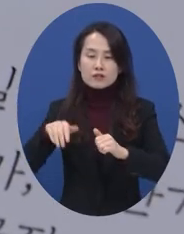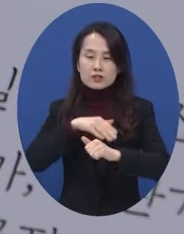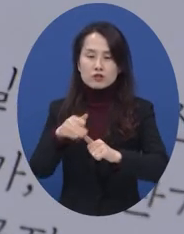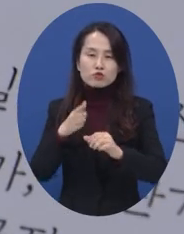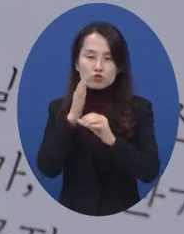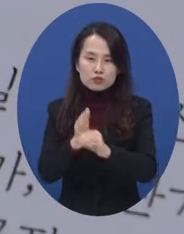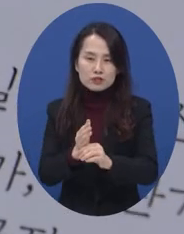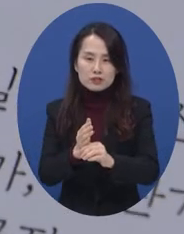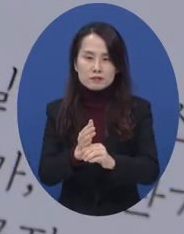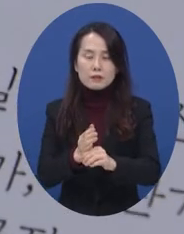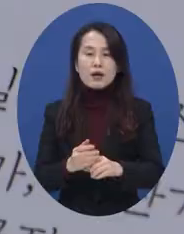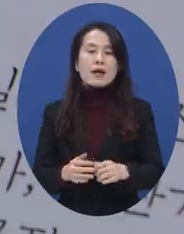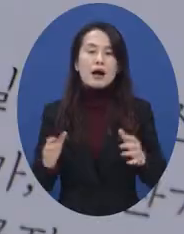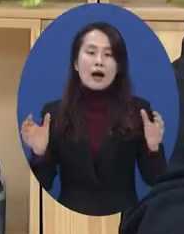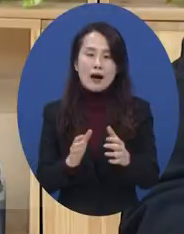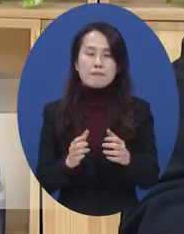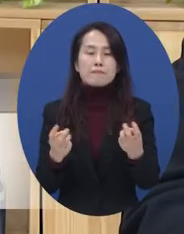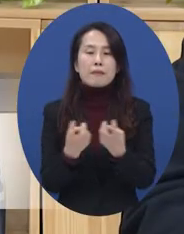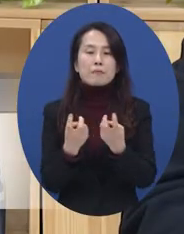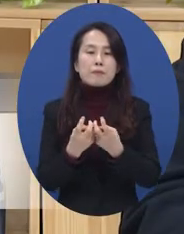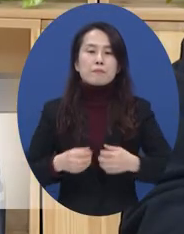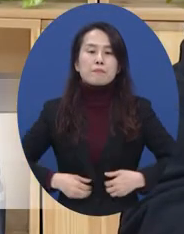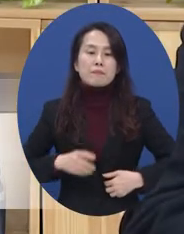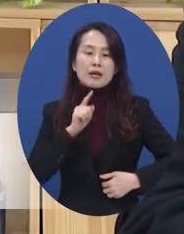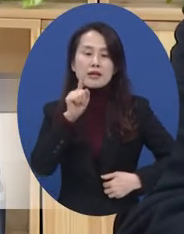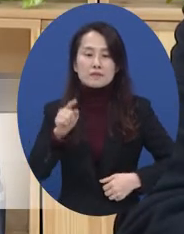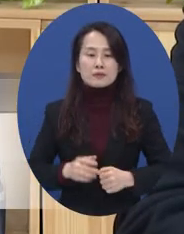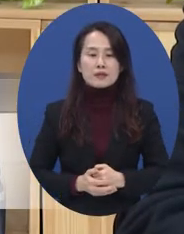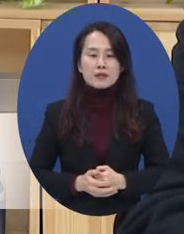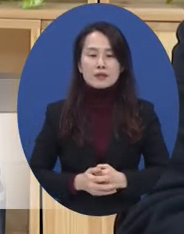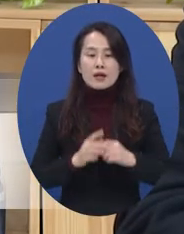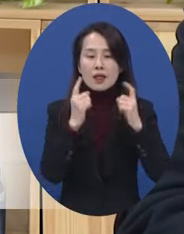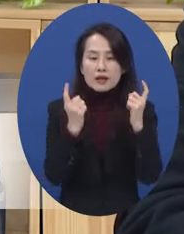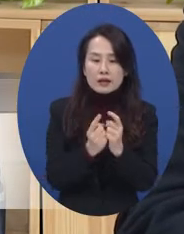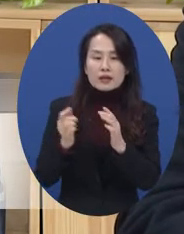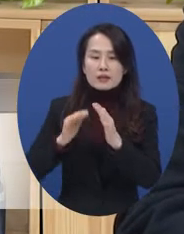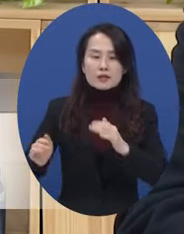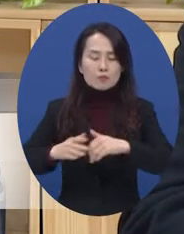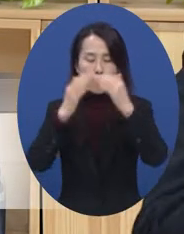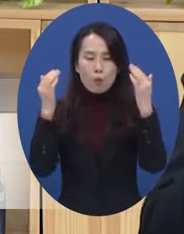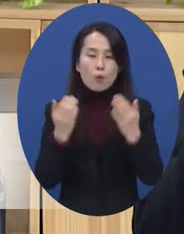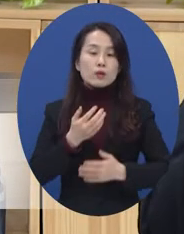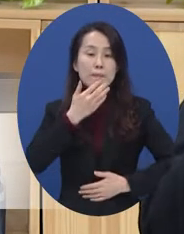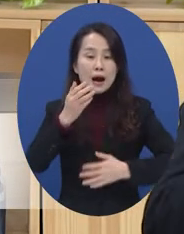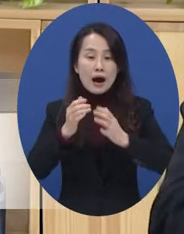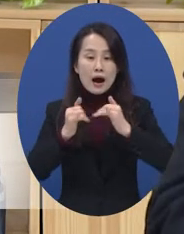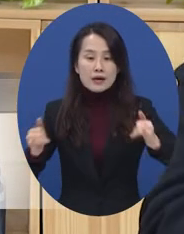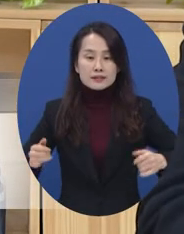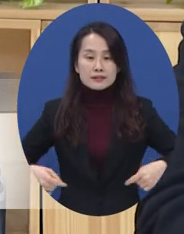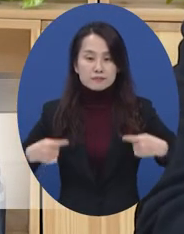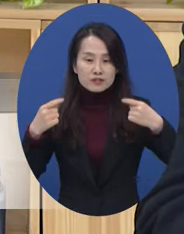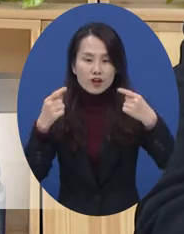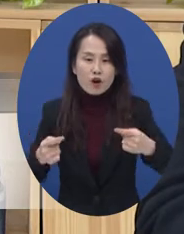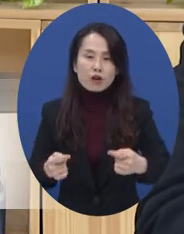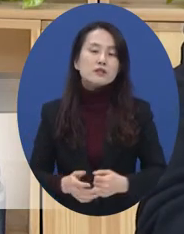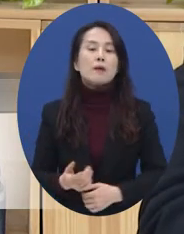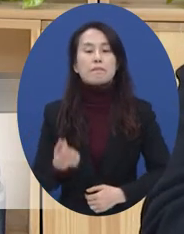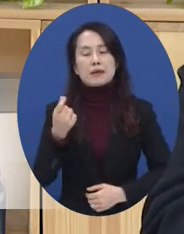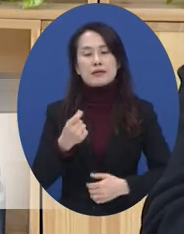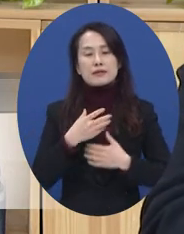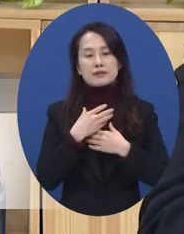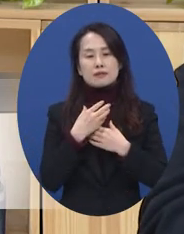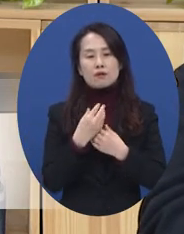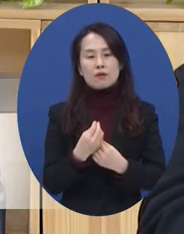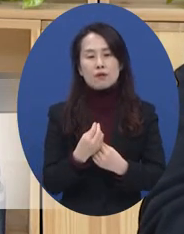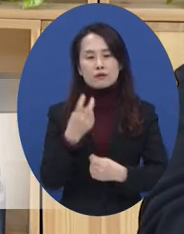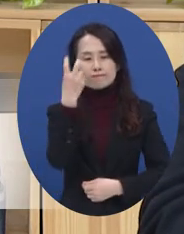합동 종합 대책을 내놨습니다. 민관의 모든 가용한 자원들을 총동원해서 조기에 또